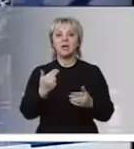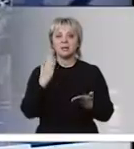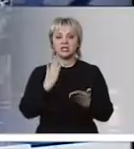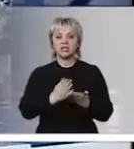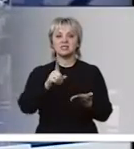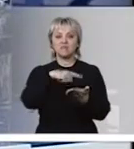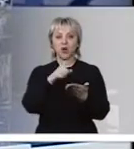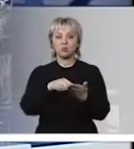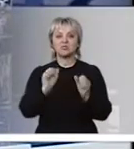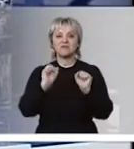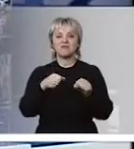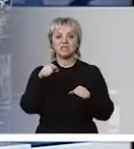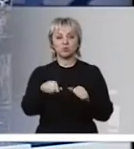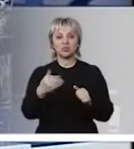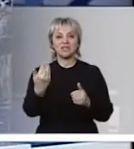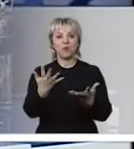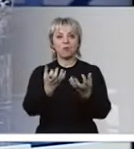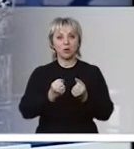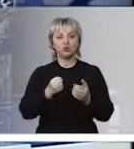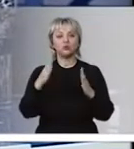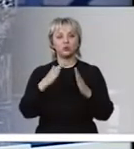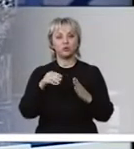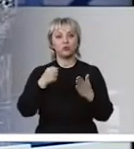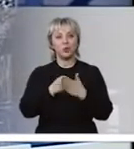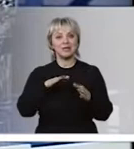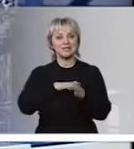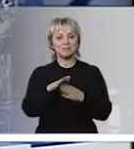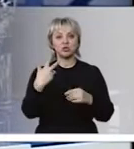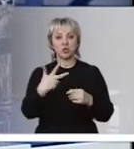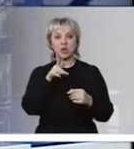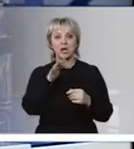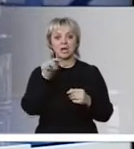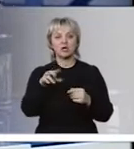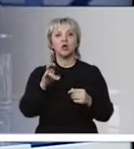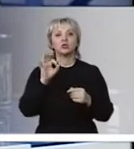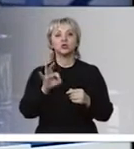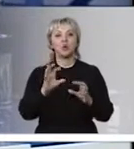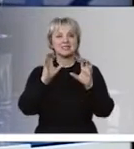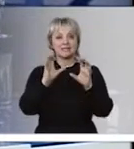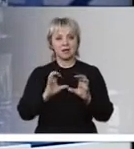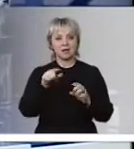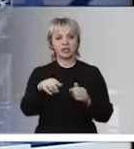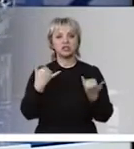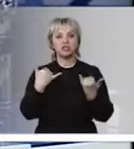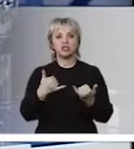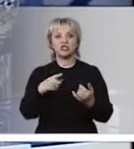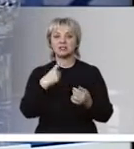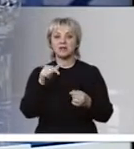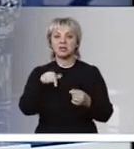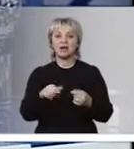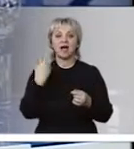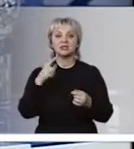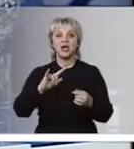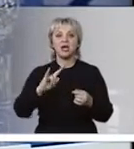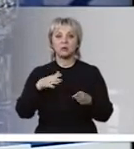есть вопросы, возможность его получить до исполнения 3 лет, но законодатель сейчас диктует, только